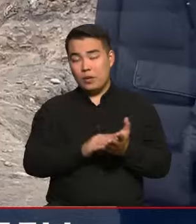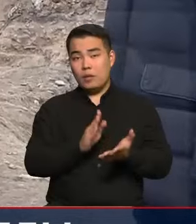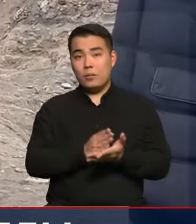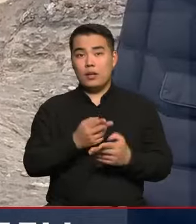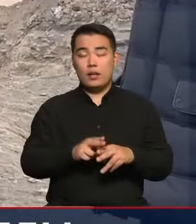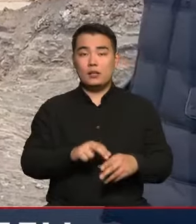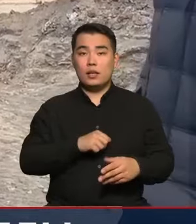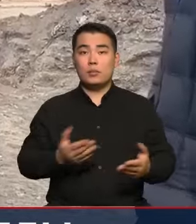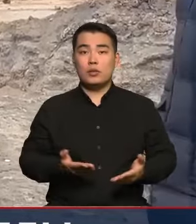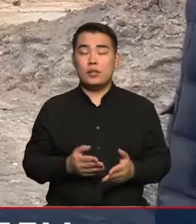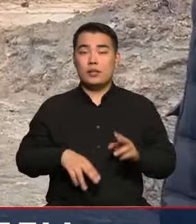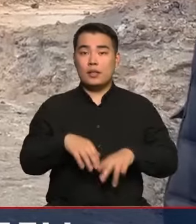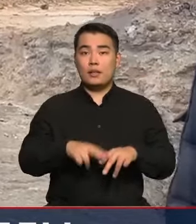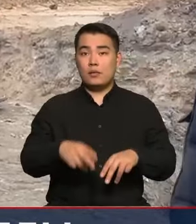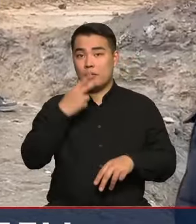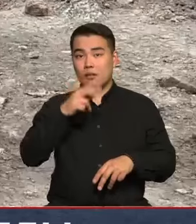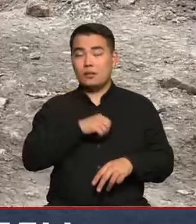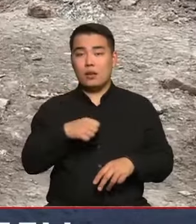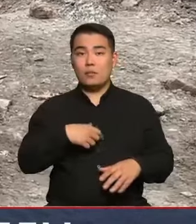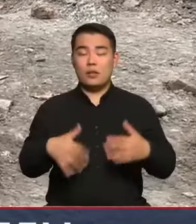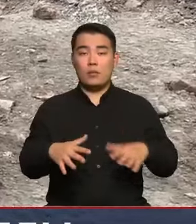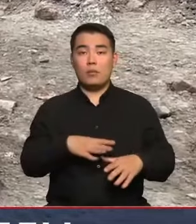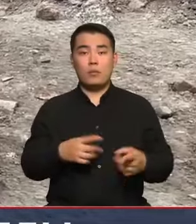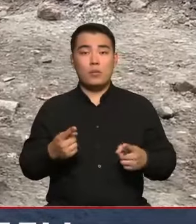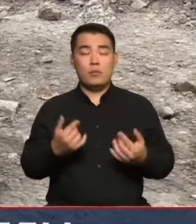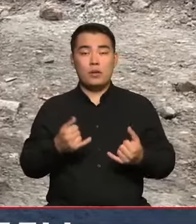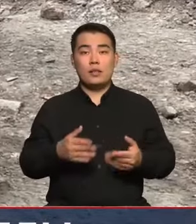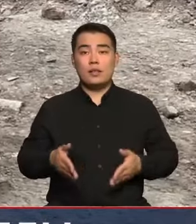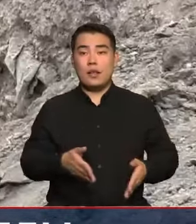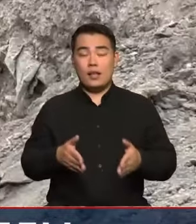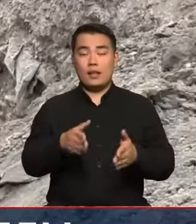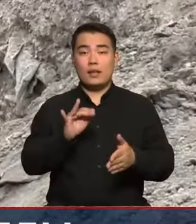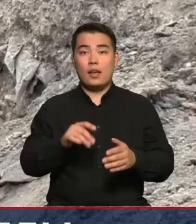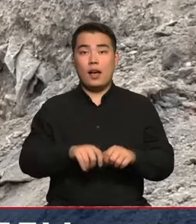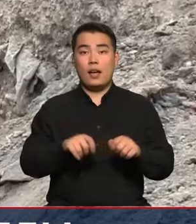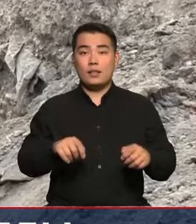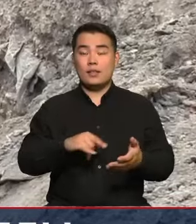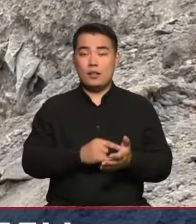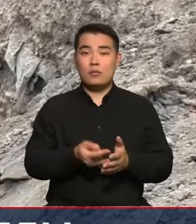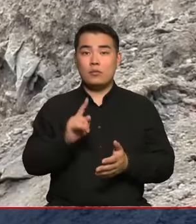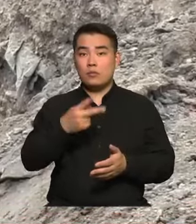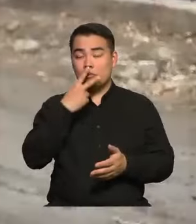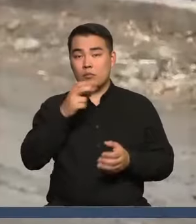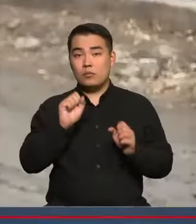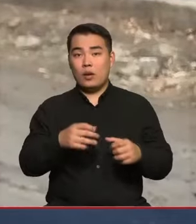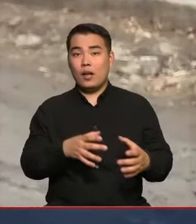тұрғындардың биылғы дайындық барысын көргенде де мазасы кеткен. Себебі қала көшелерінде ашық жатқан құбырларды әлі де көруге болады.